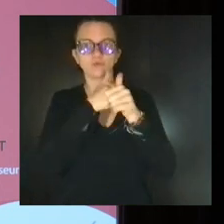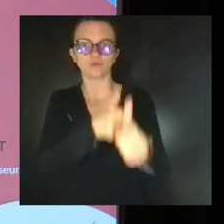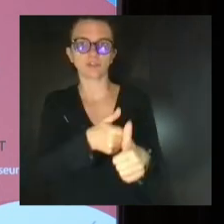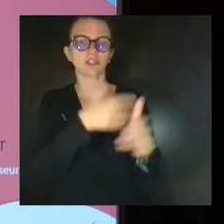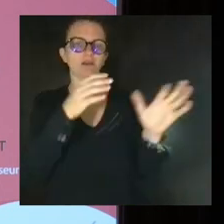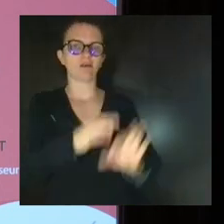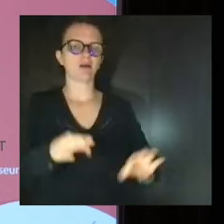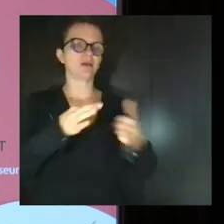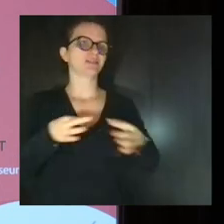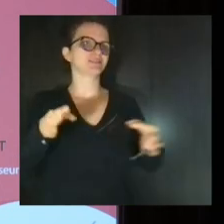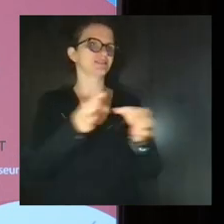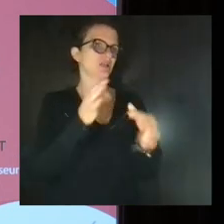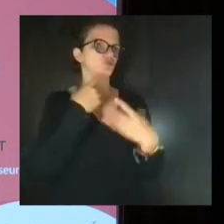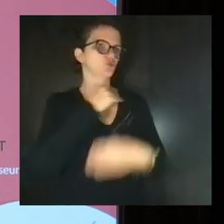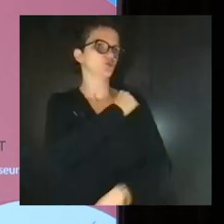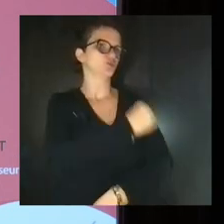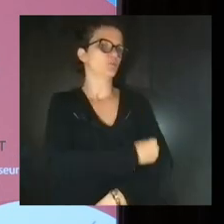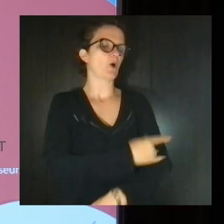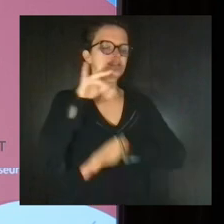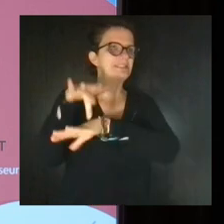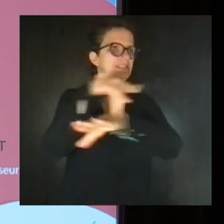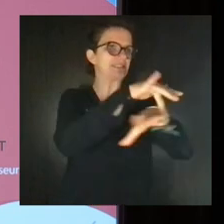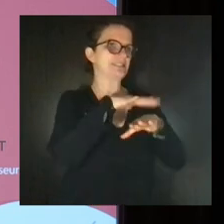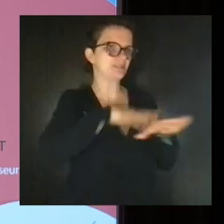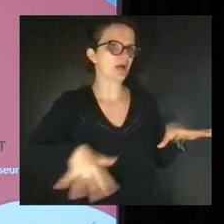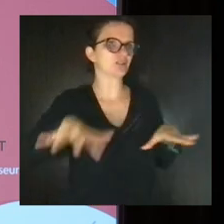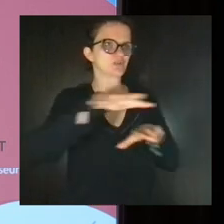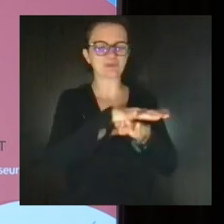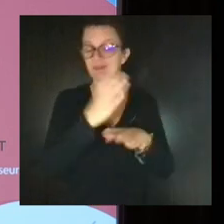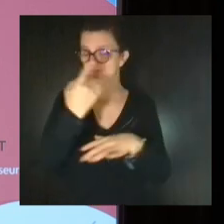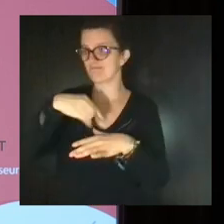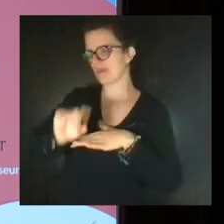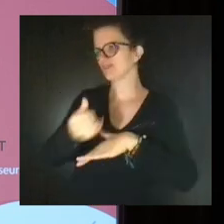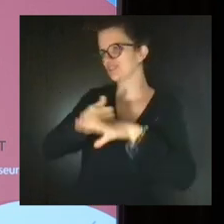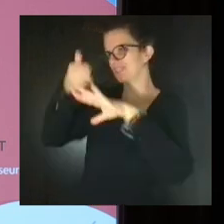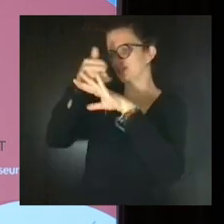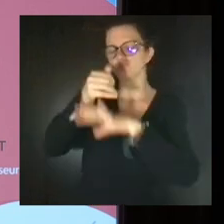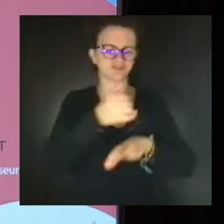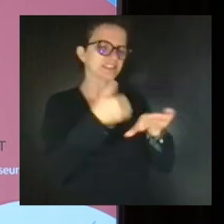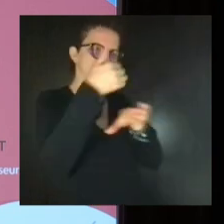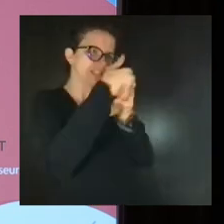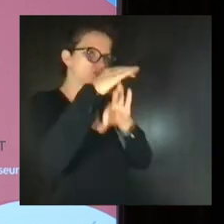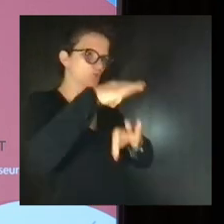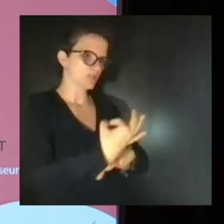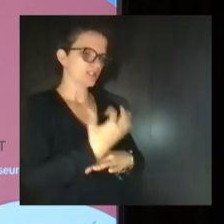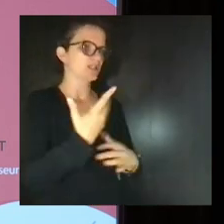tous les sites d'Orange, hein, parce qu'on a de nombreux sites. Mais au siège, j'espère. Mais ouais. Au siège, effectivement, oui. Et à Orange Gardens, là